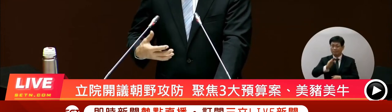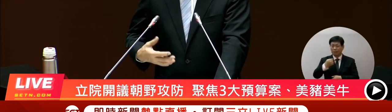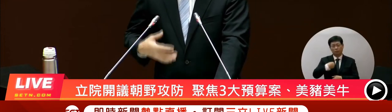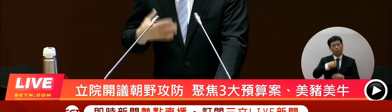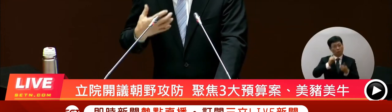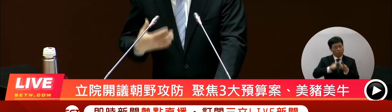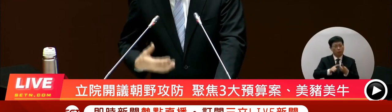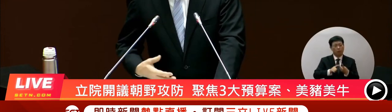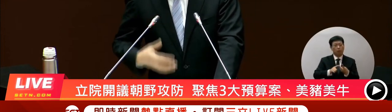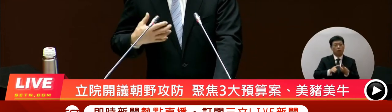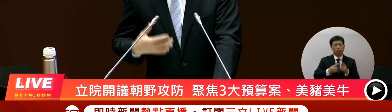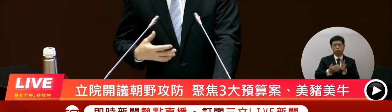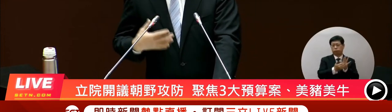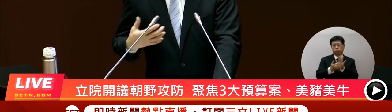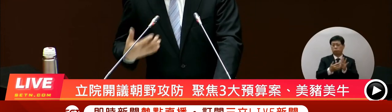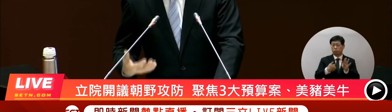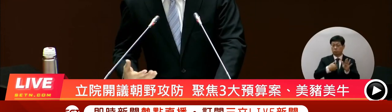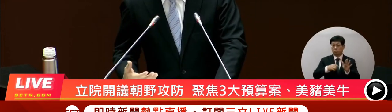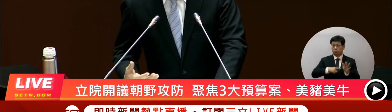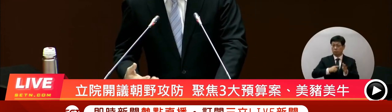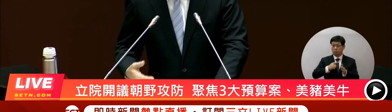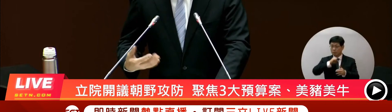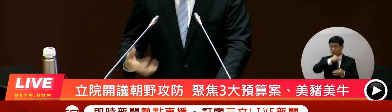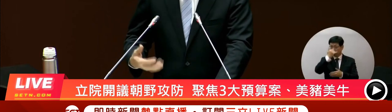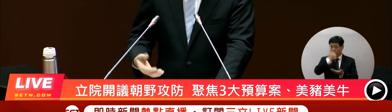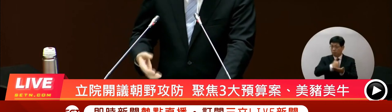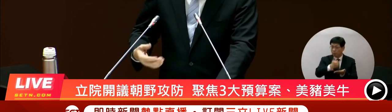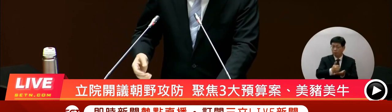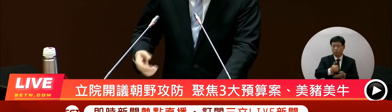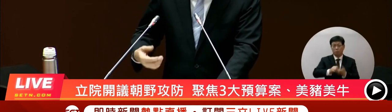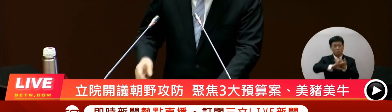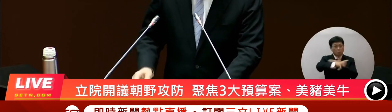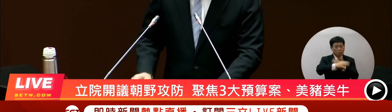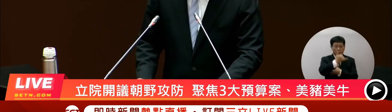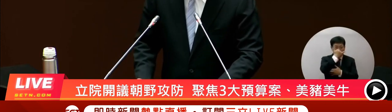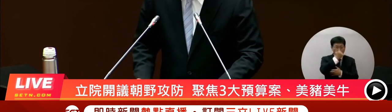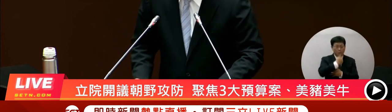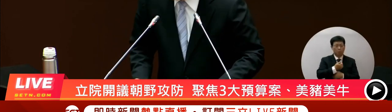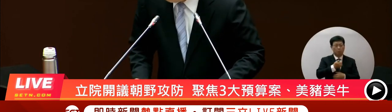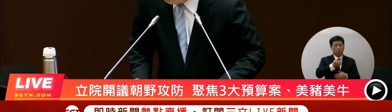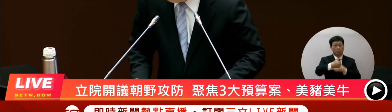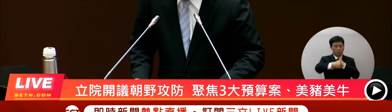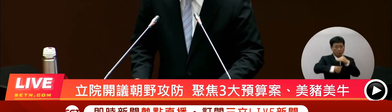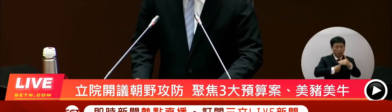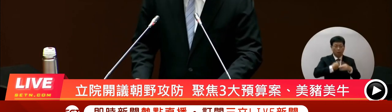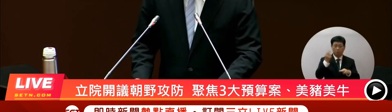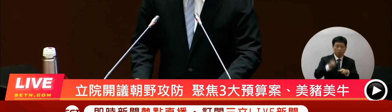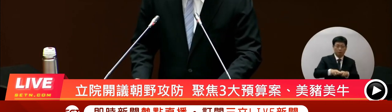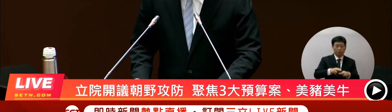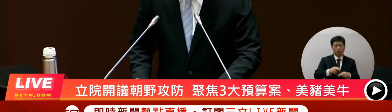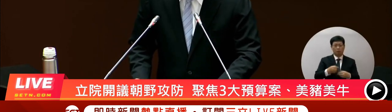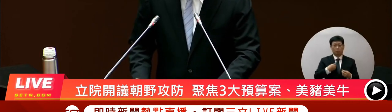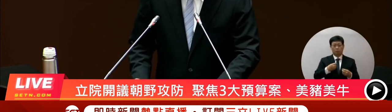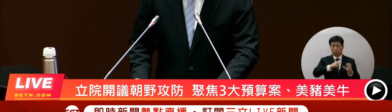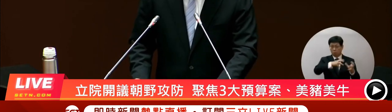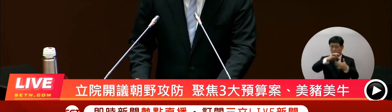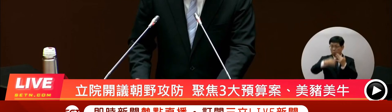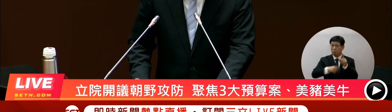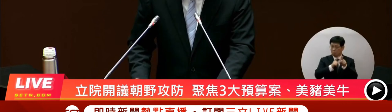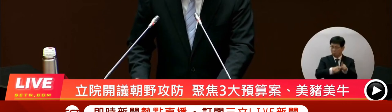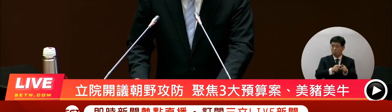面要让台湾的猪肉外销，一方面又禁止符合国际标